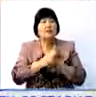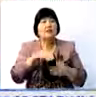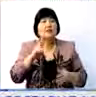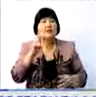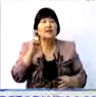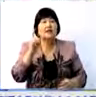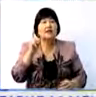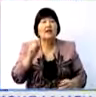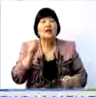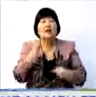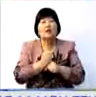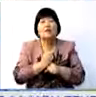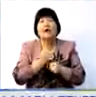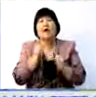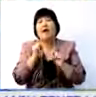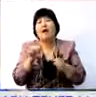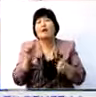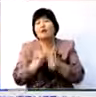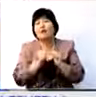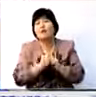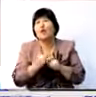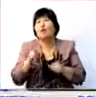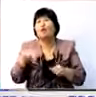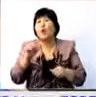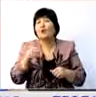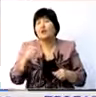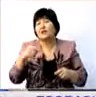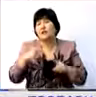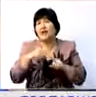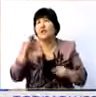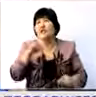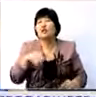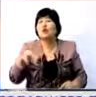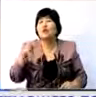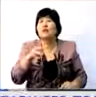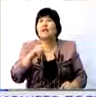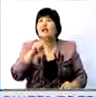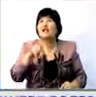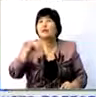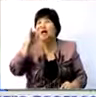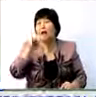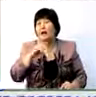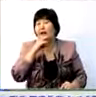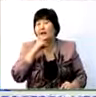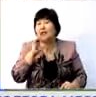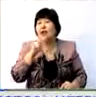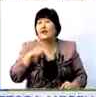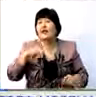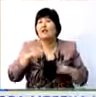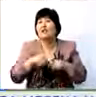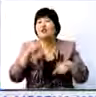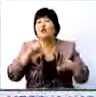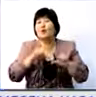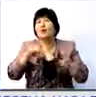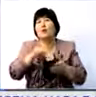и переработки твердых бытовых отходов. Доктор технических наук Сарсимбай Мантаев из Западно-Казахстанского аграрно-технического